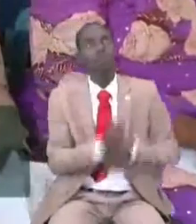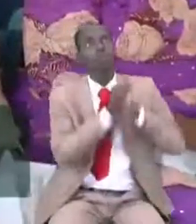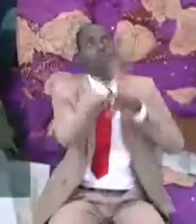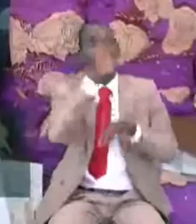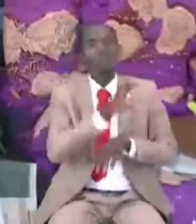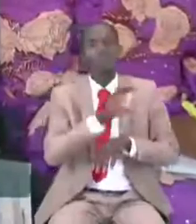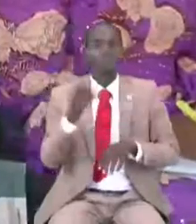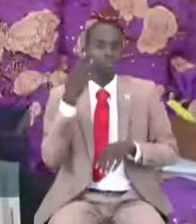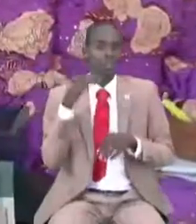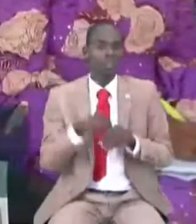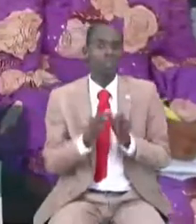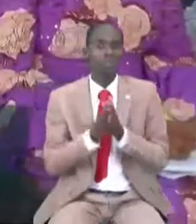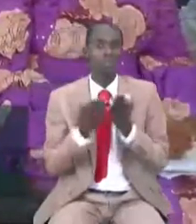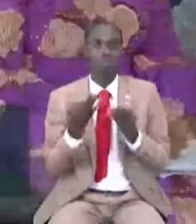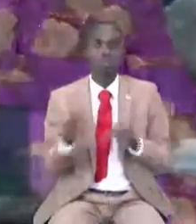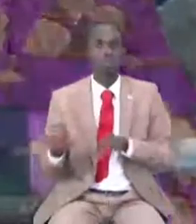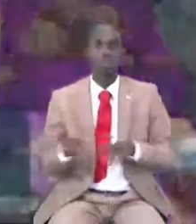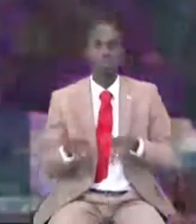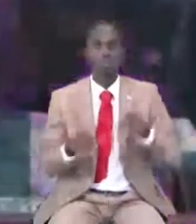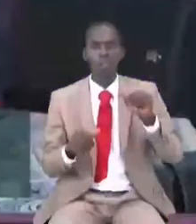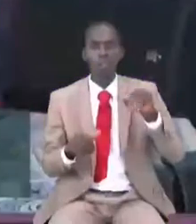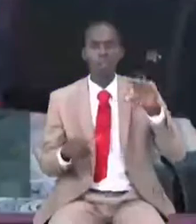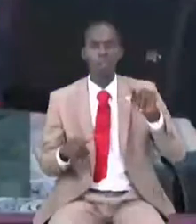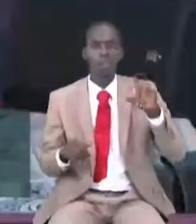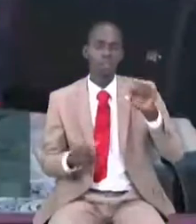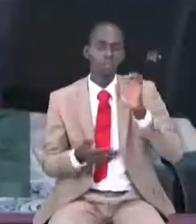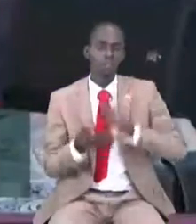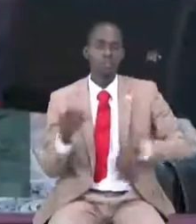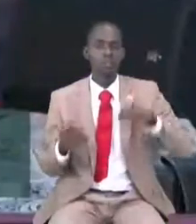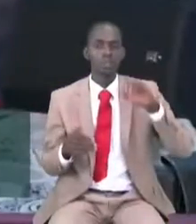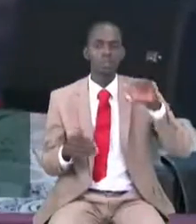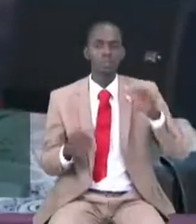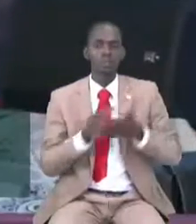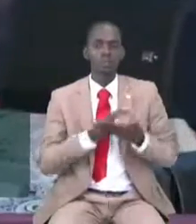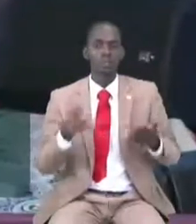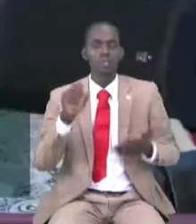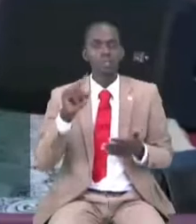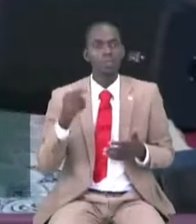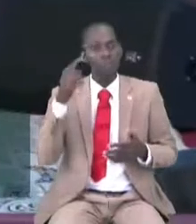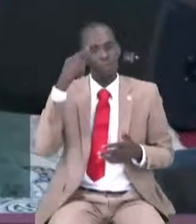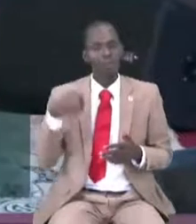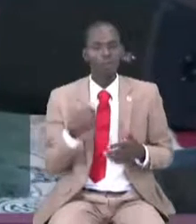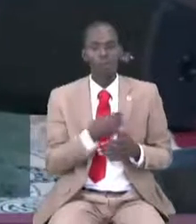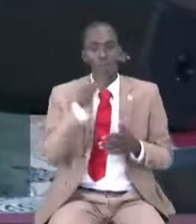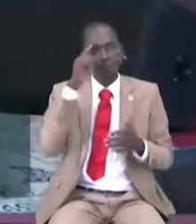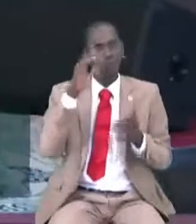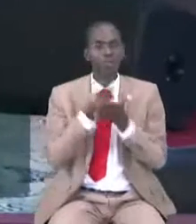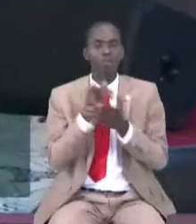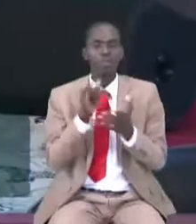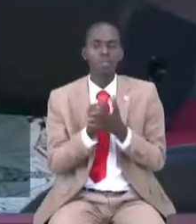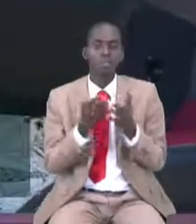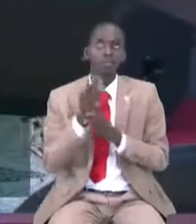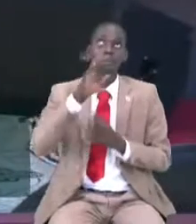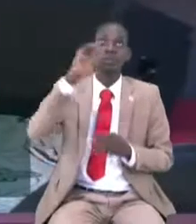11. Mais c'est par la grâce du Seigneur Jésus que nous croyons être sauvés. Nous les